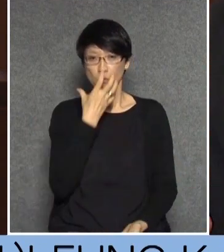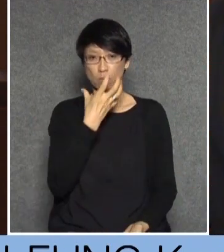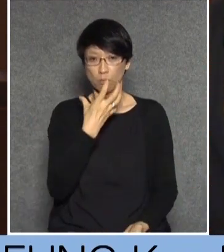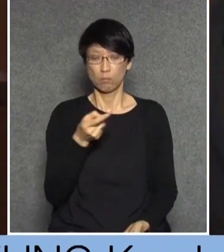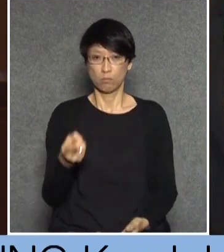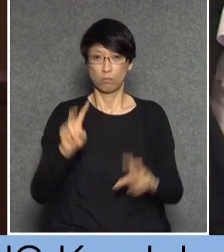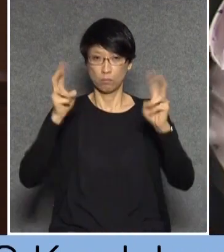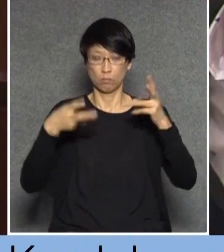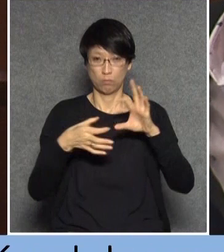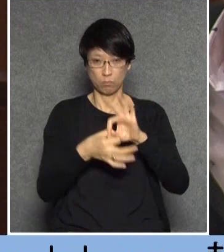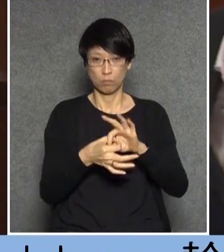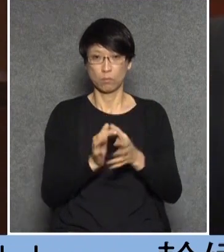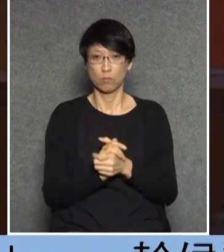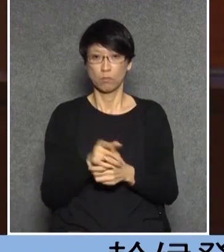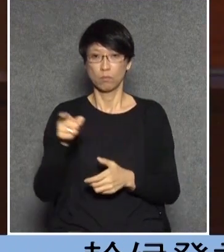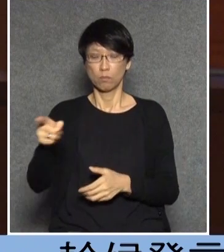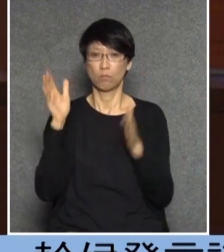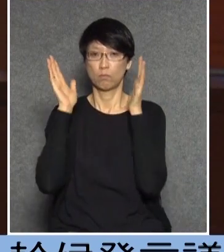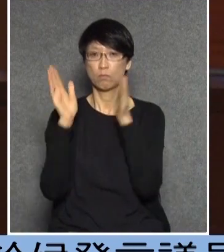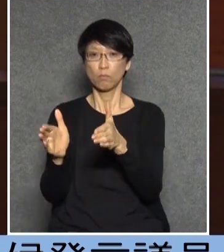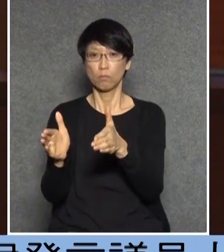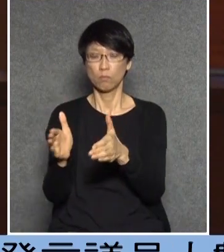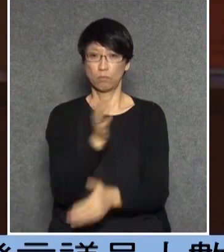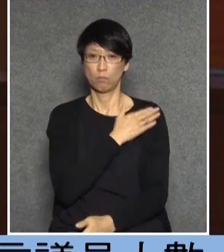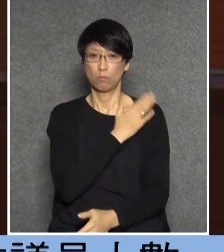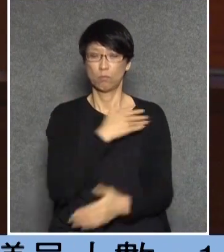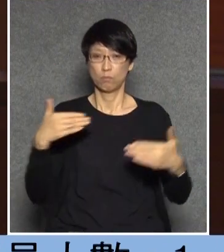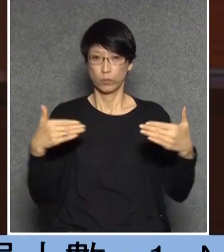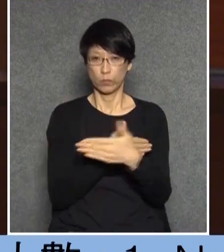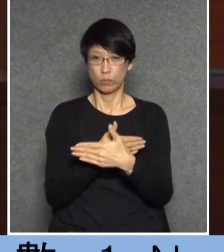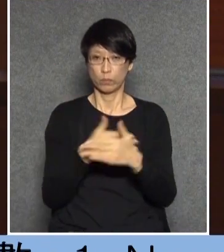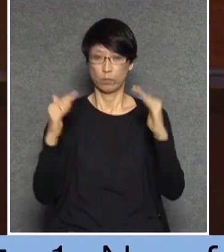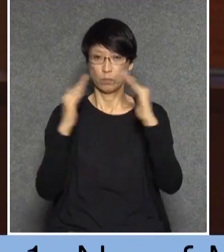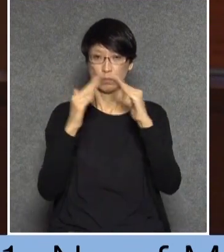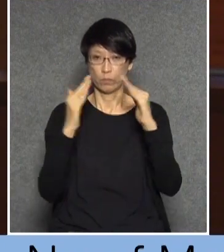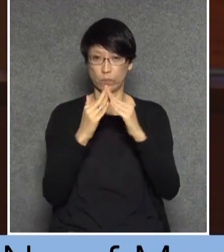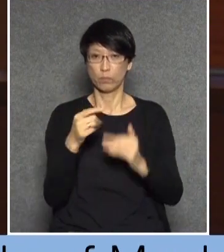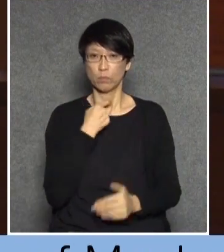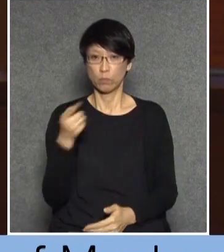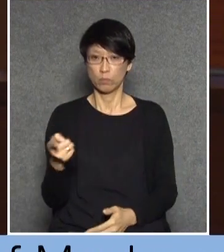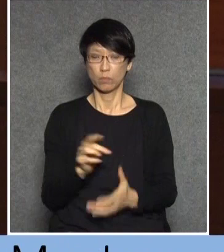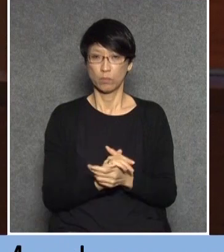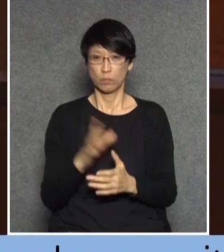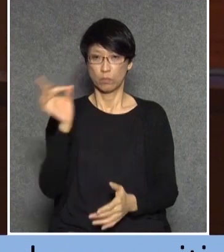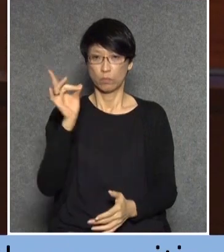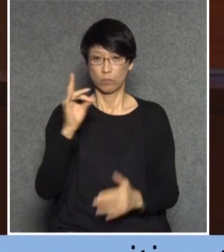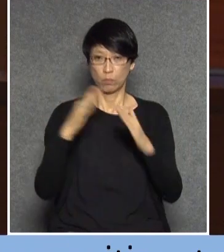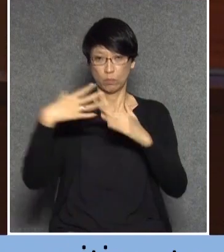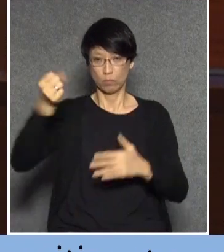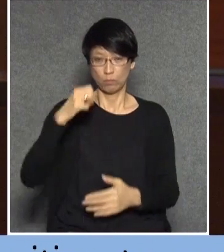题啊！喂，佢要负责噶运输房屋局，啱唔啱啊？张炳良要出嚟承担